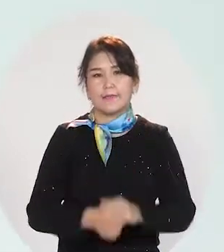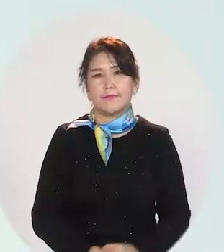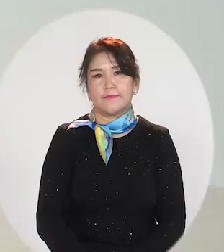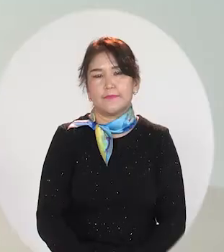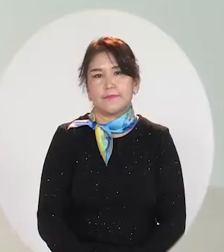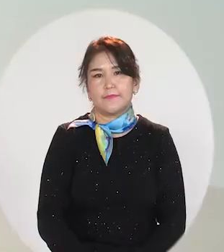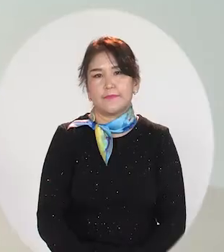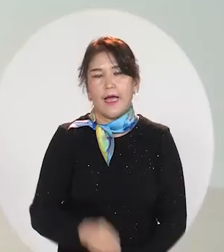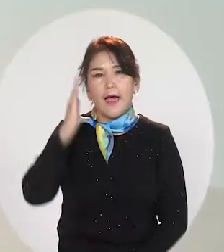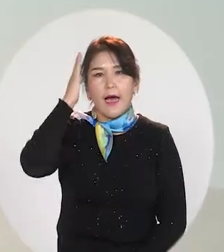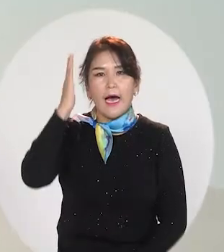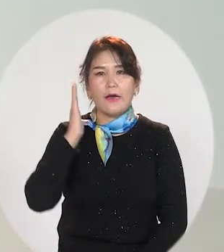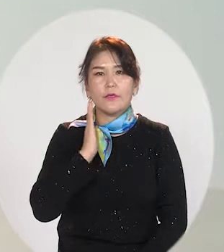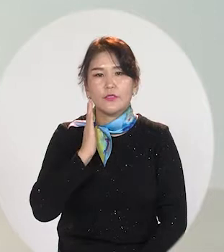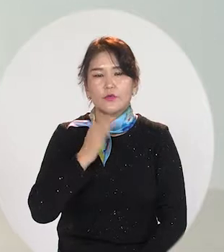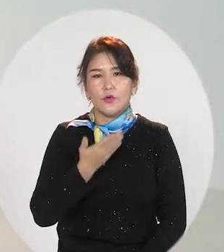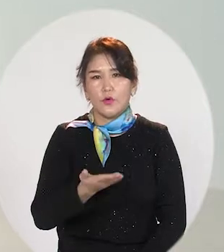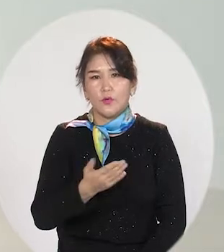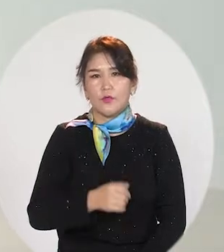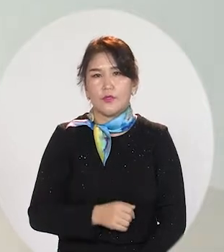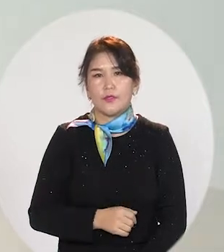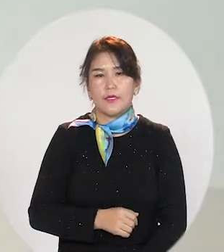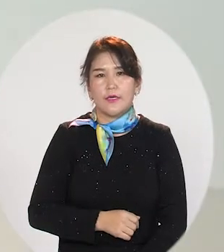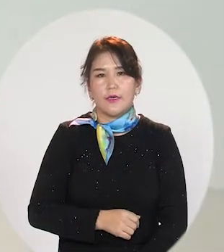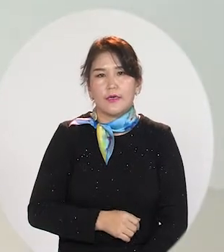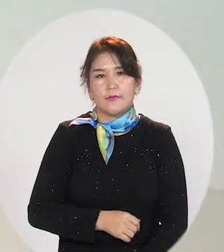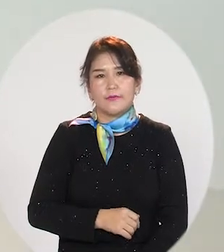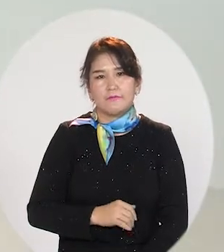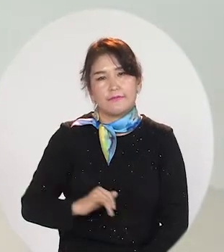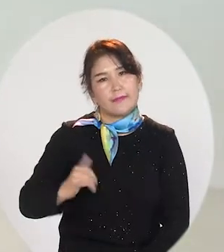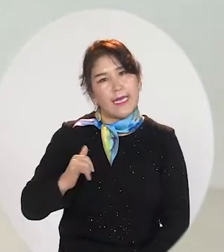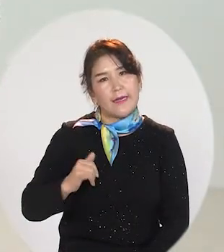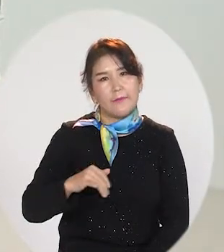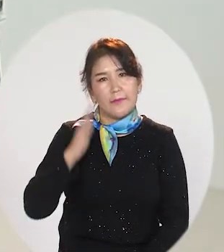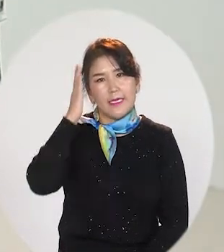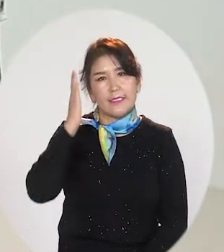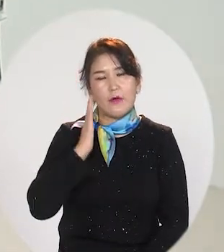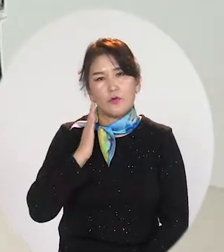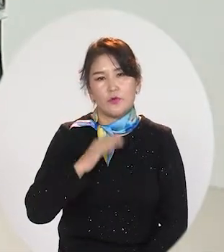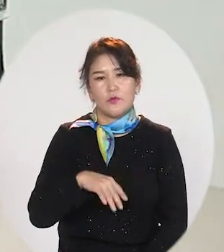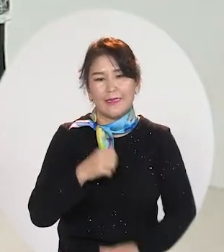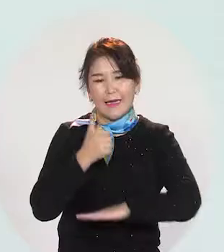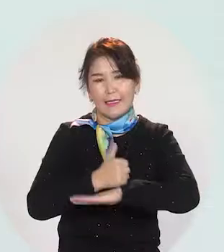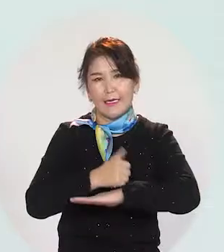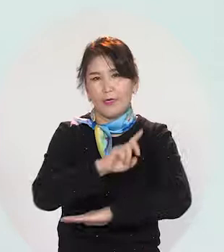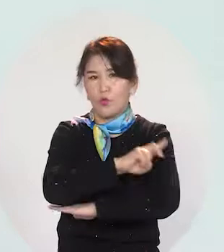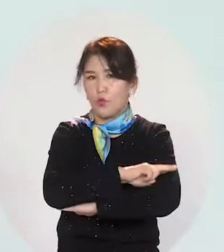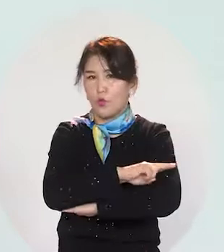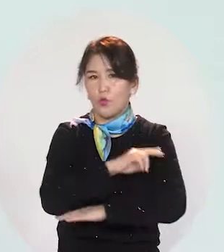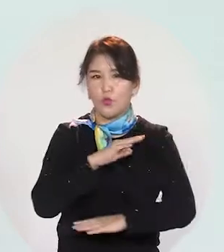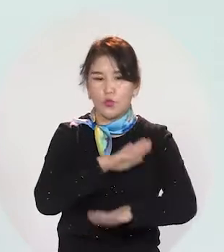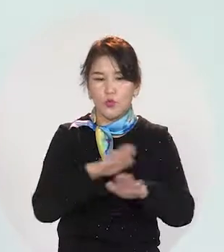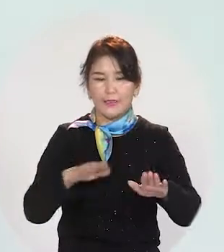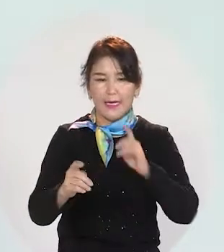байдаг. Эцэг эхчүүдийн хувьд бас зарим эцэг эхчүүд маань яг энэ ахлах ангийн хүүхдүүдтэйгээ яаж харьцаад байна,